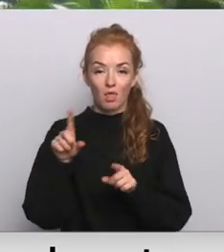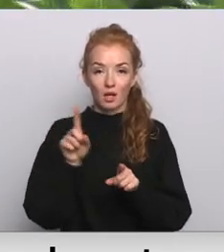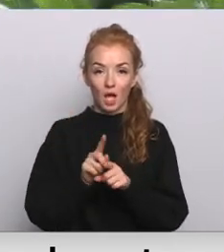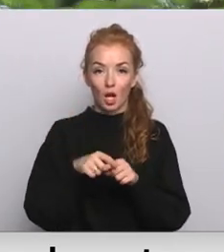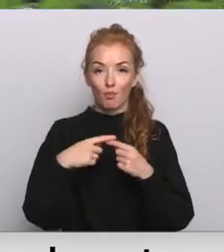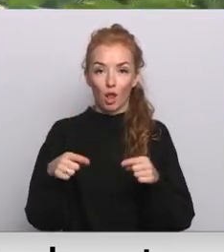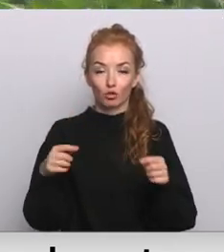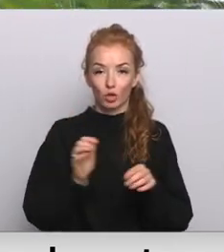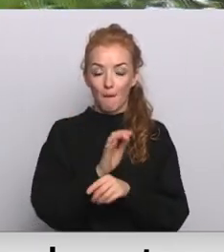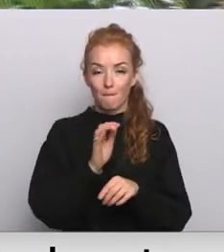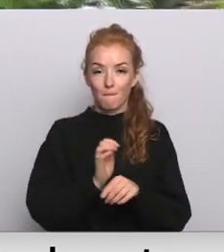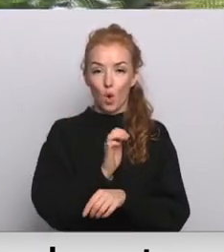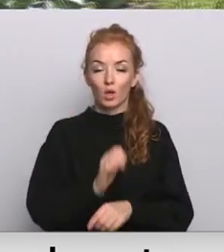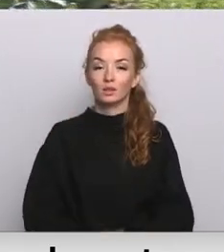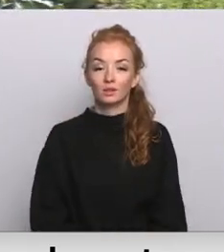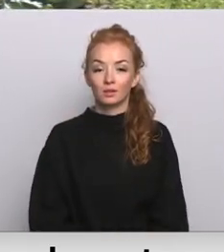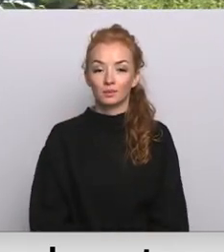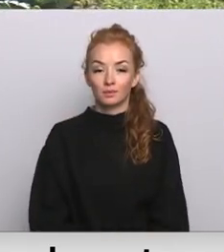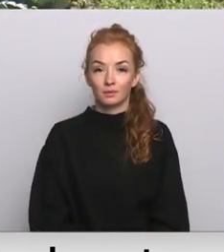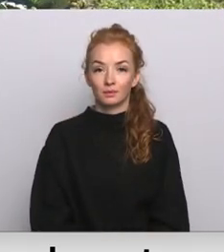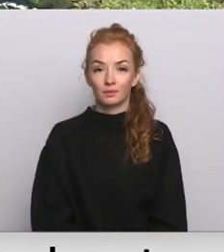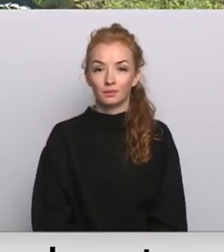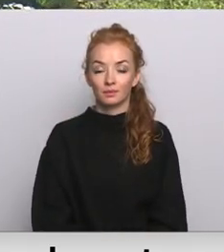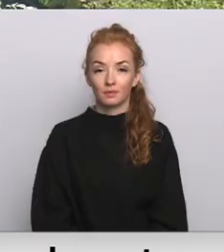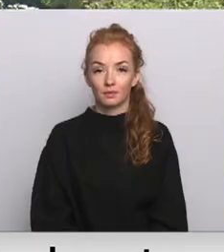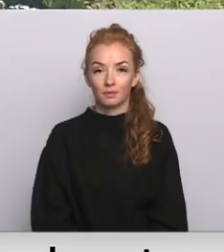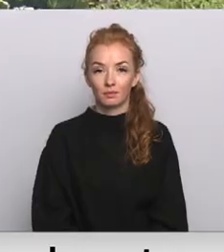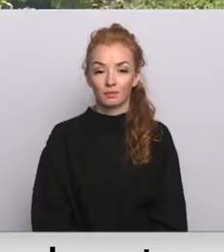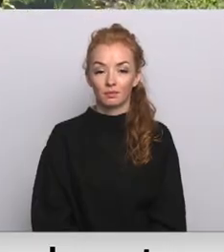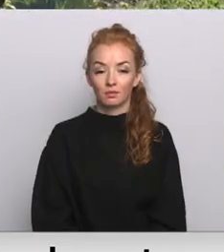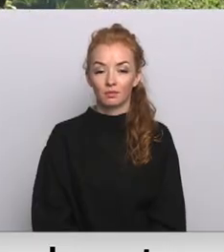preču imports. Sandra Leitāne, Andris Pāns, Vidzemes televīzija.